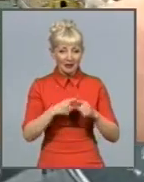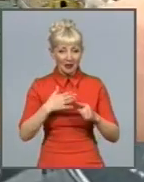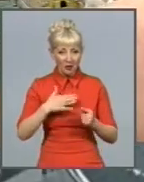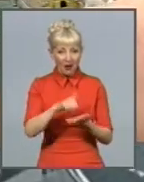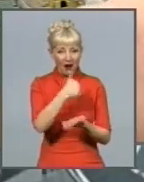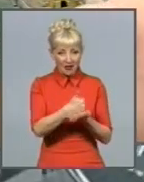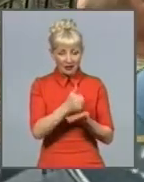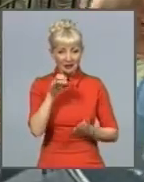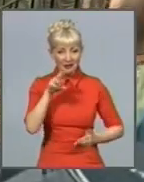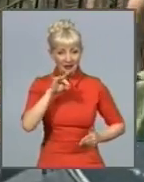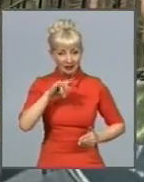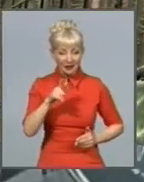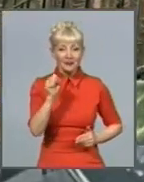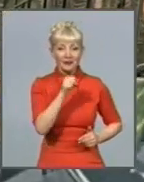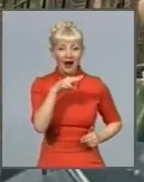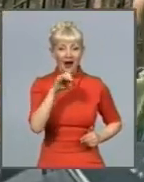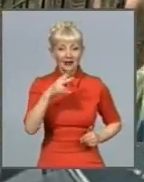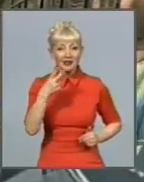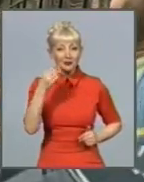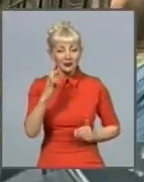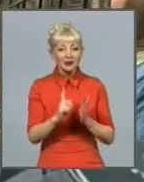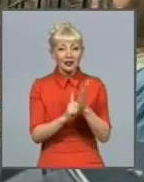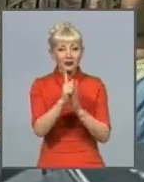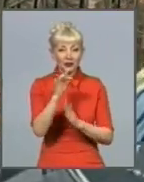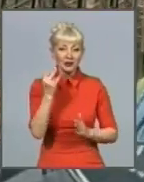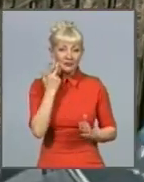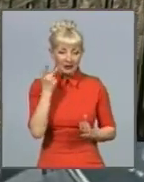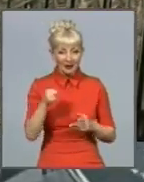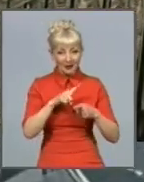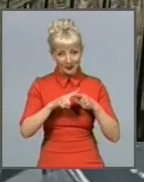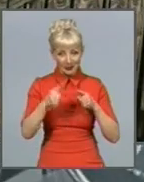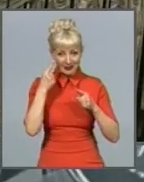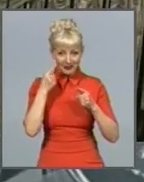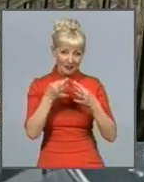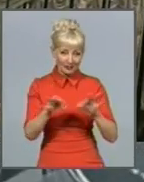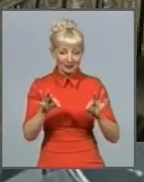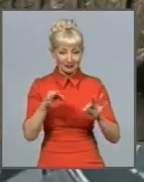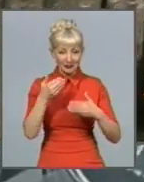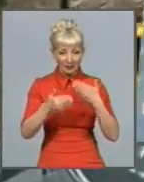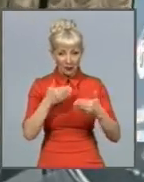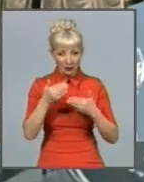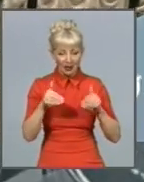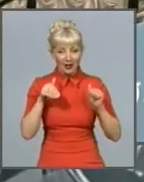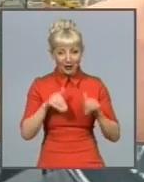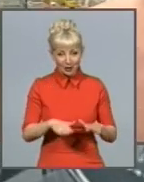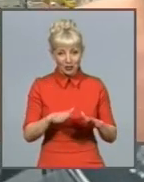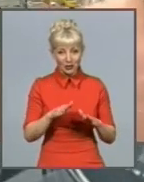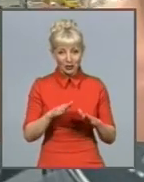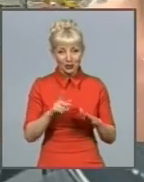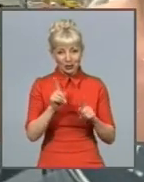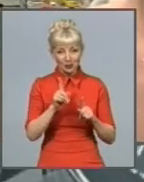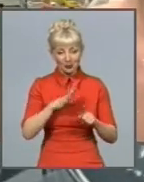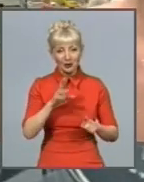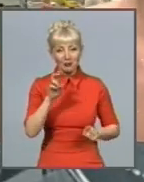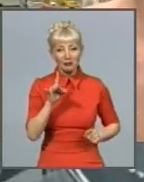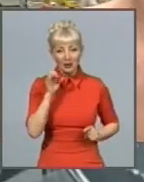– это начинающий, в принципе, всегда оно быстро и свободно плывется. Решающий, я так думаю, то, что это был брас, потому что я видел